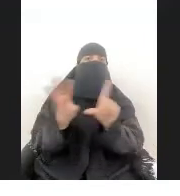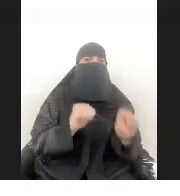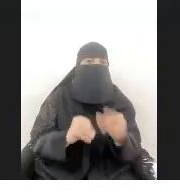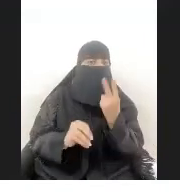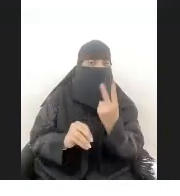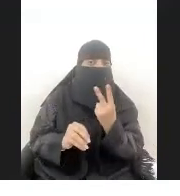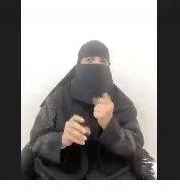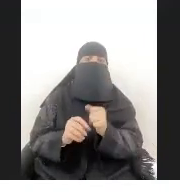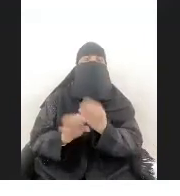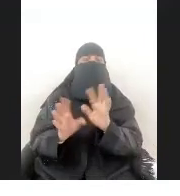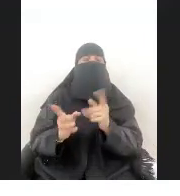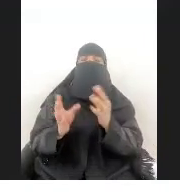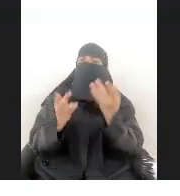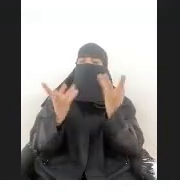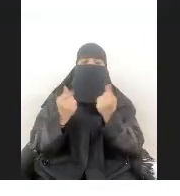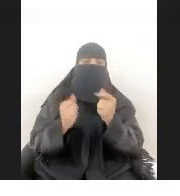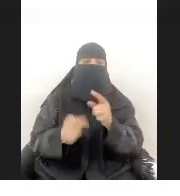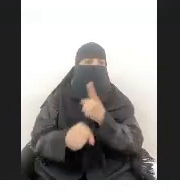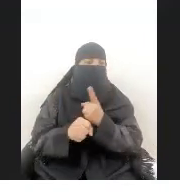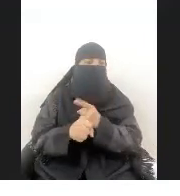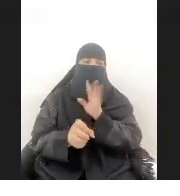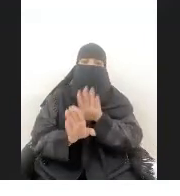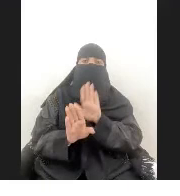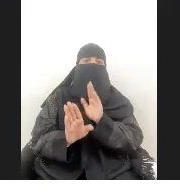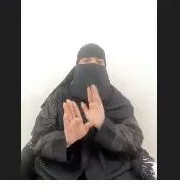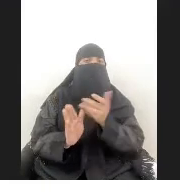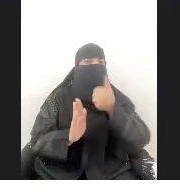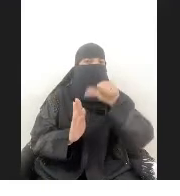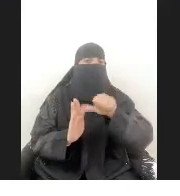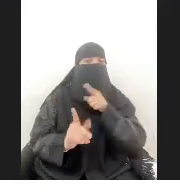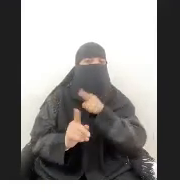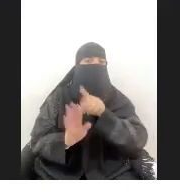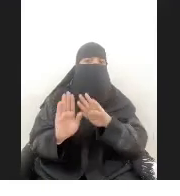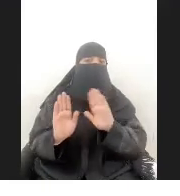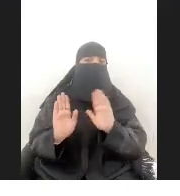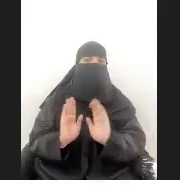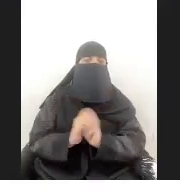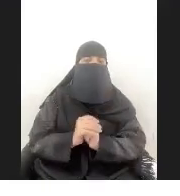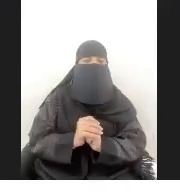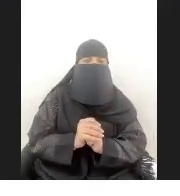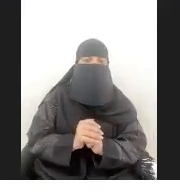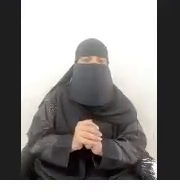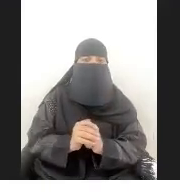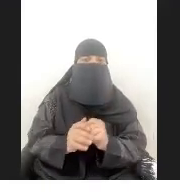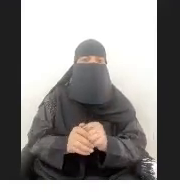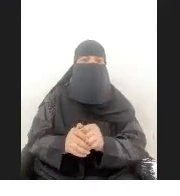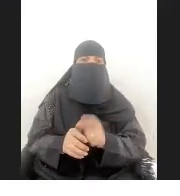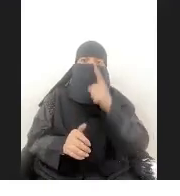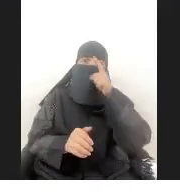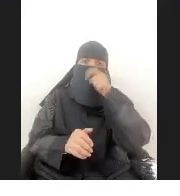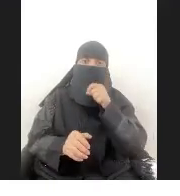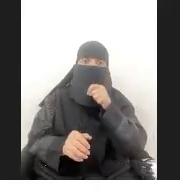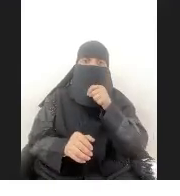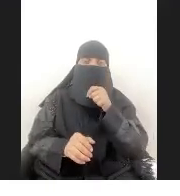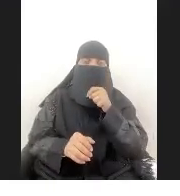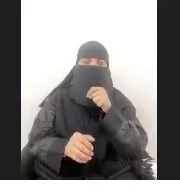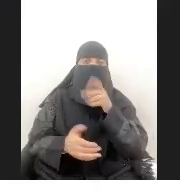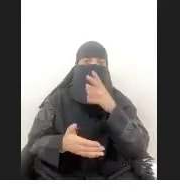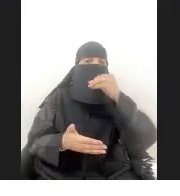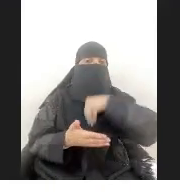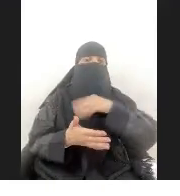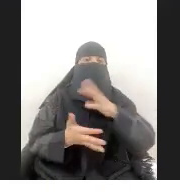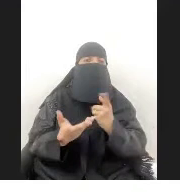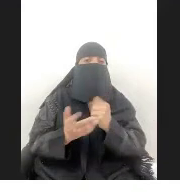يعني حسب تنظيم المعلم أو تصميمه للبيئة التعليمية هذه، لابد أن يتضمن تفاعل من المتعلم مع